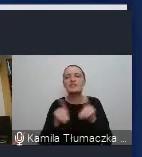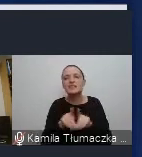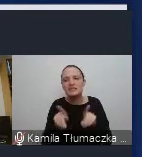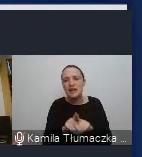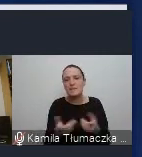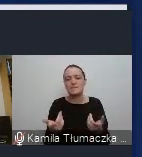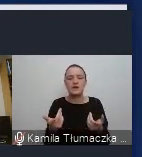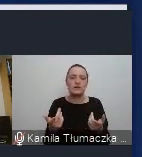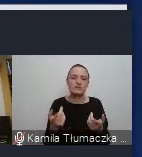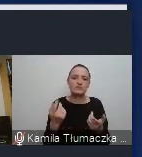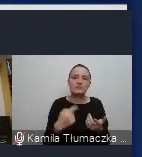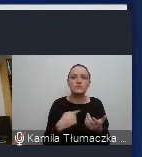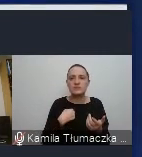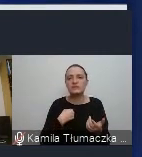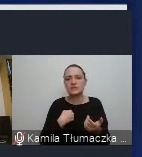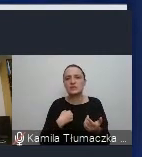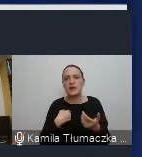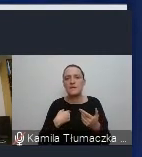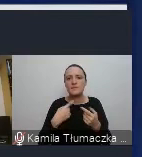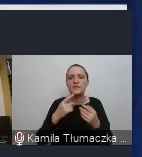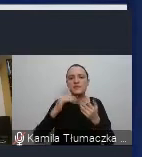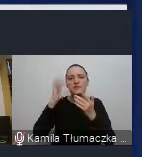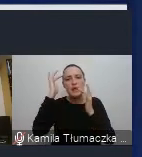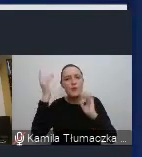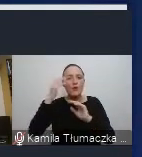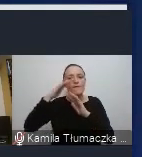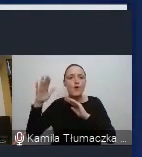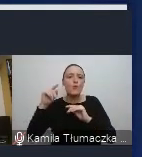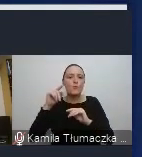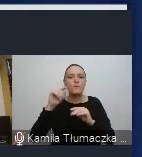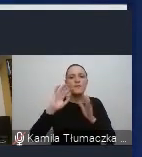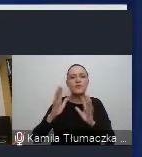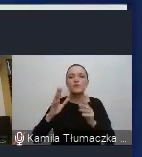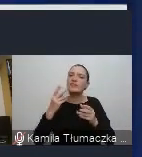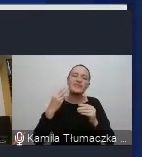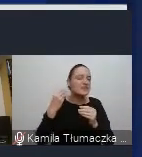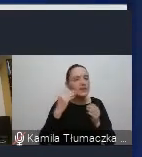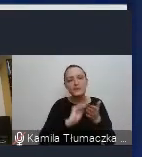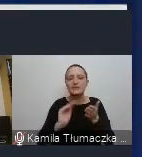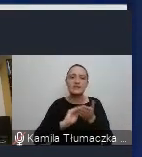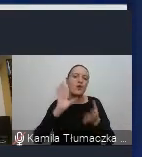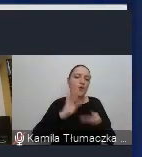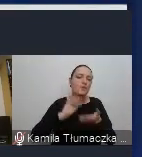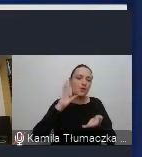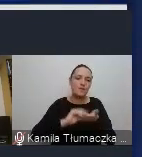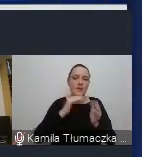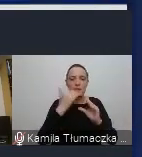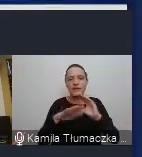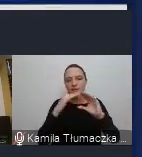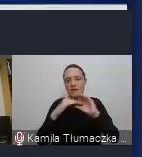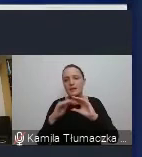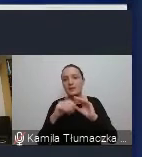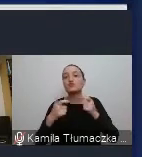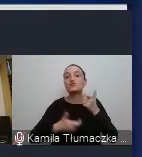jako providerowi metody Neuroflow, żeby nie pisać bez przerwy tego samego maila do rodziców. Zrobiłam sobie